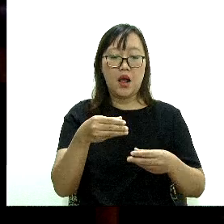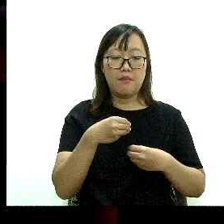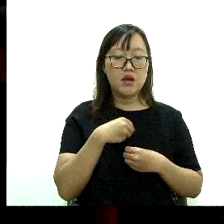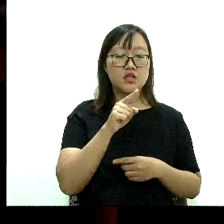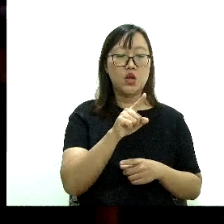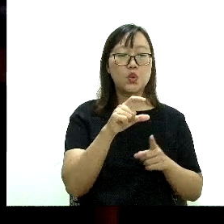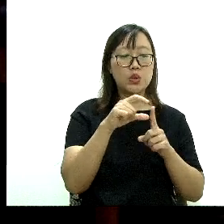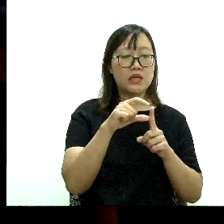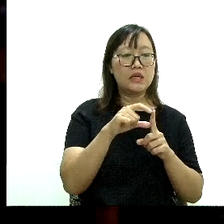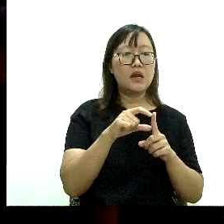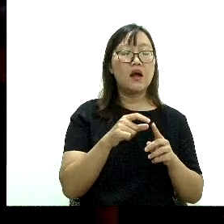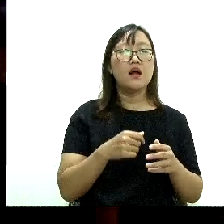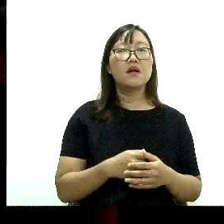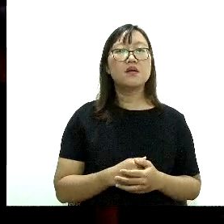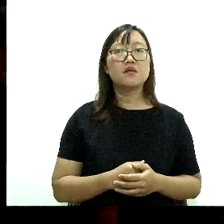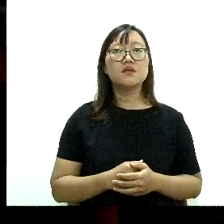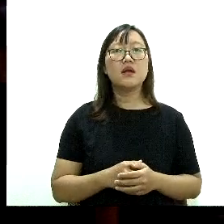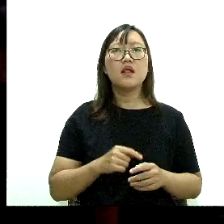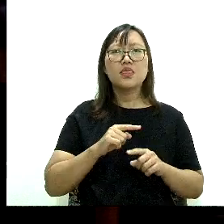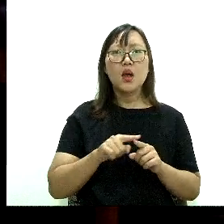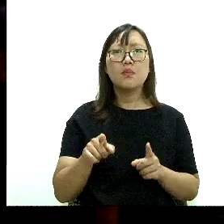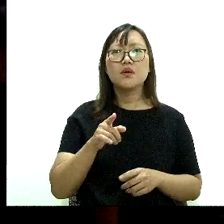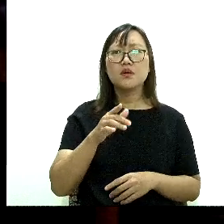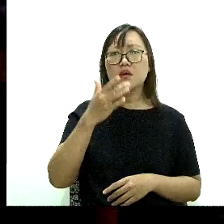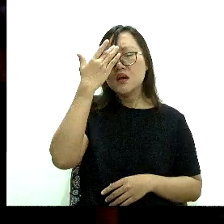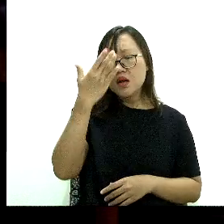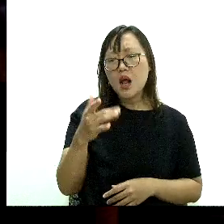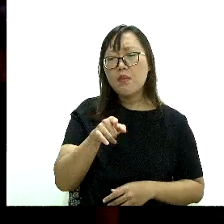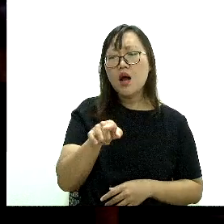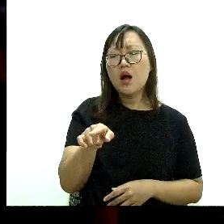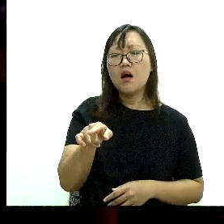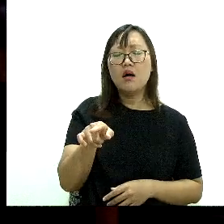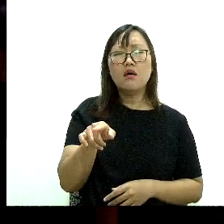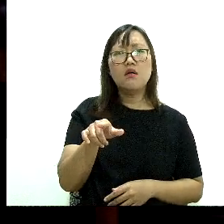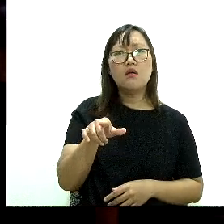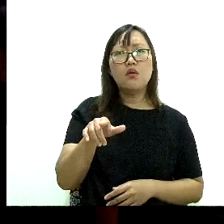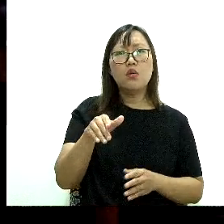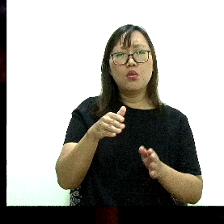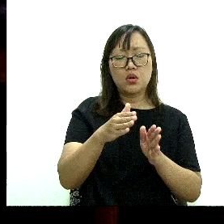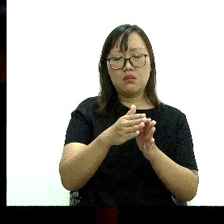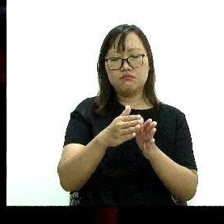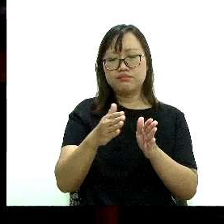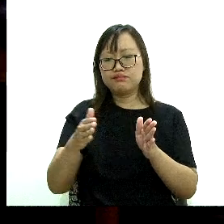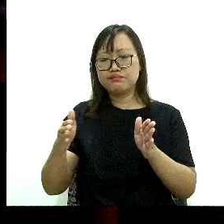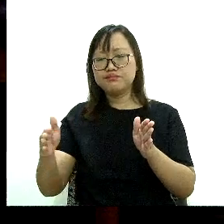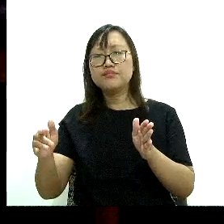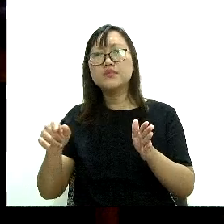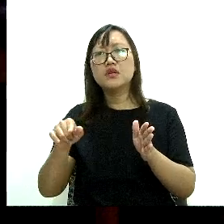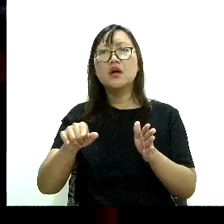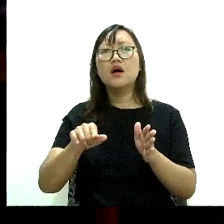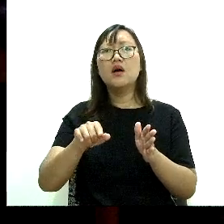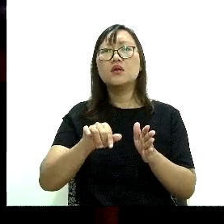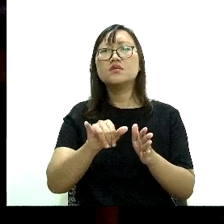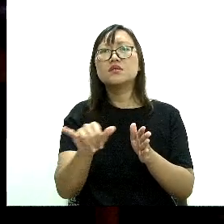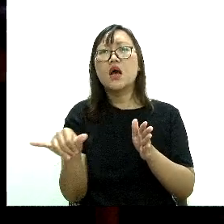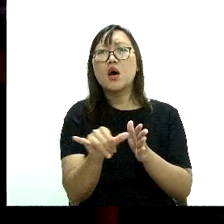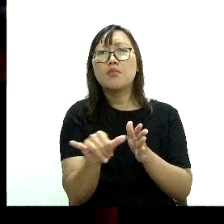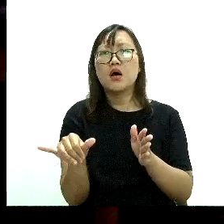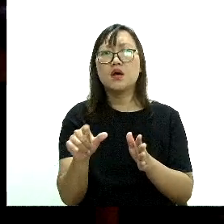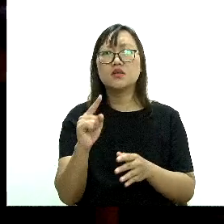itu kurang dari 1 dinar. Kalau yang lain mendapat 1 dinar, saya harus lebih dari 1 dinar. Maka ia berharap